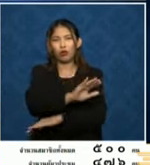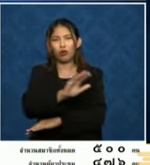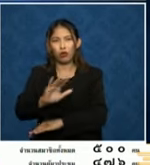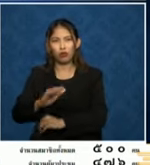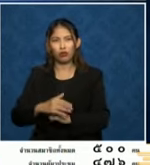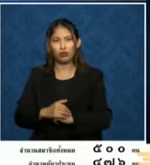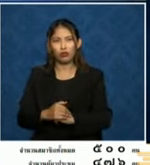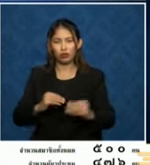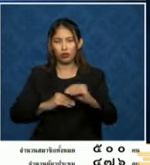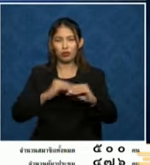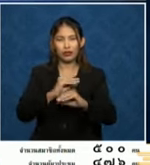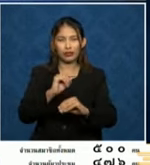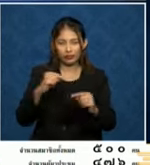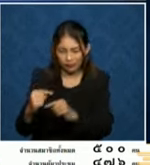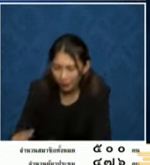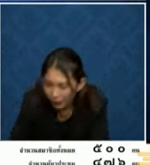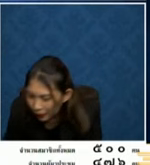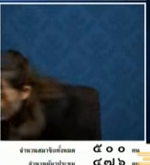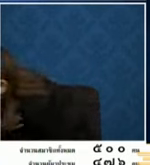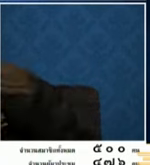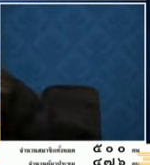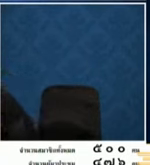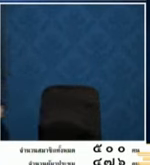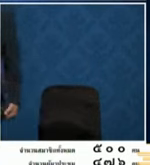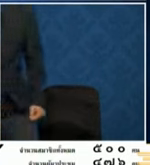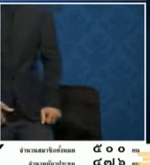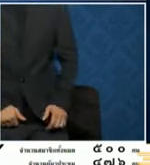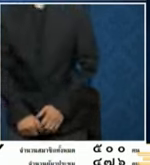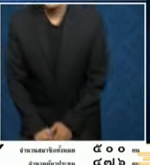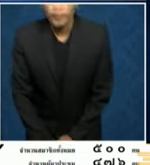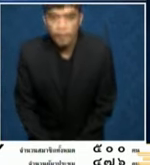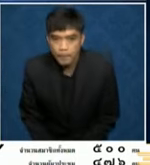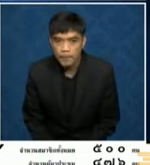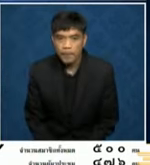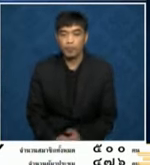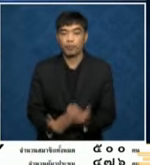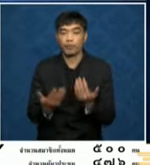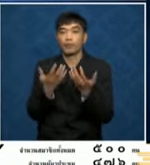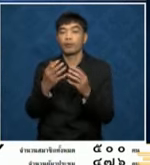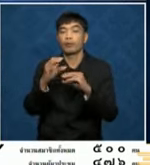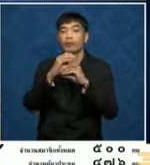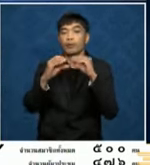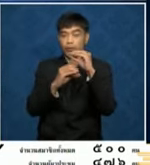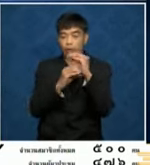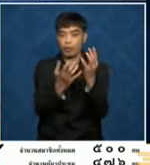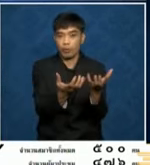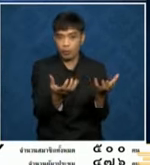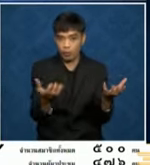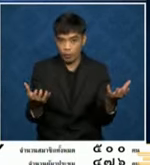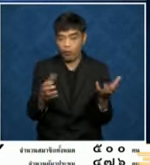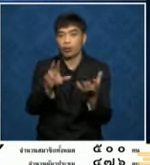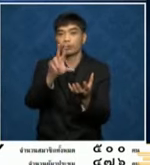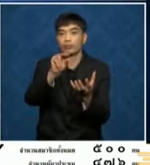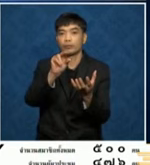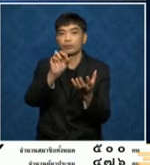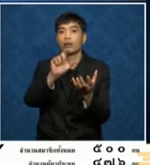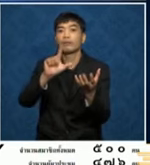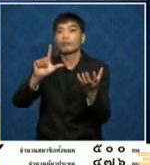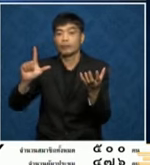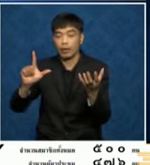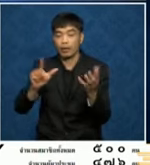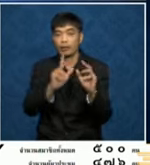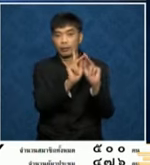งการนึงนะครับท่านประธานก็คือเรื่องของการที่มีค่าครุพันธ์นะครับ39ล้านบาทนะครับซึ่ง